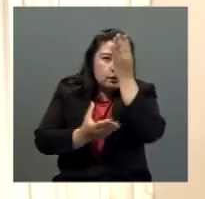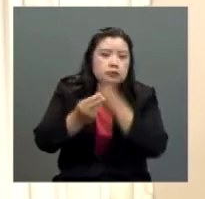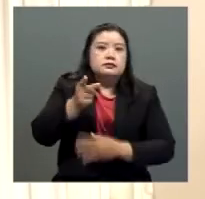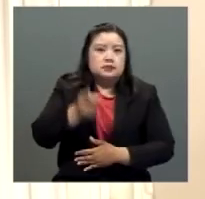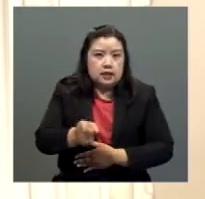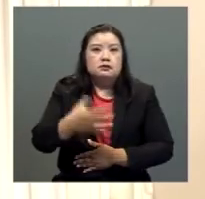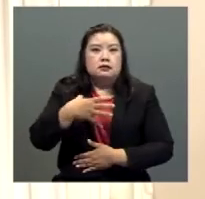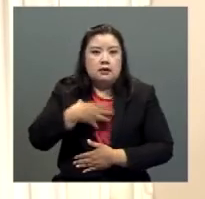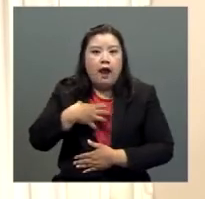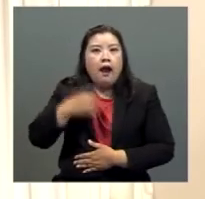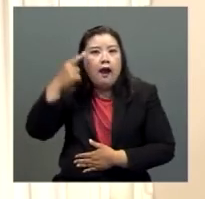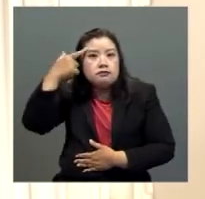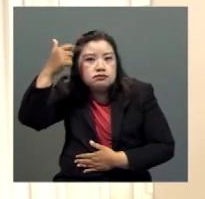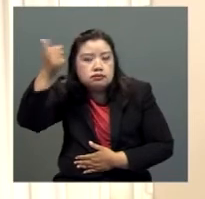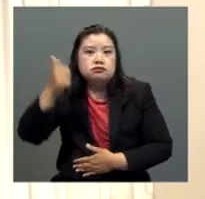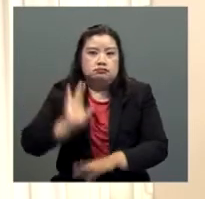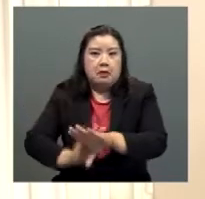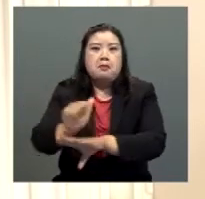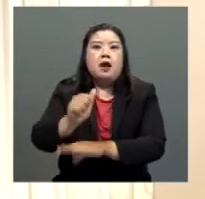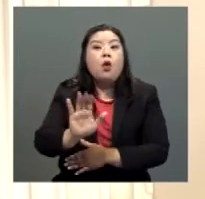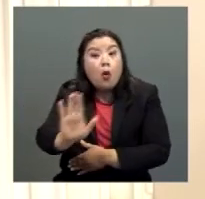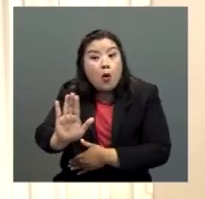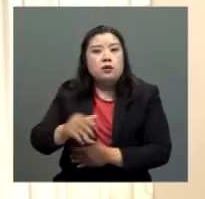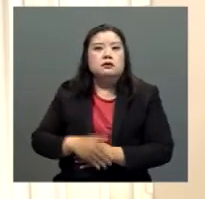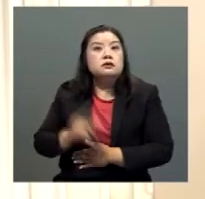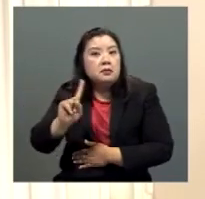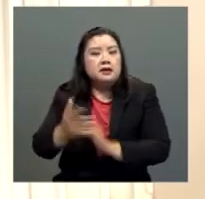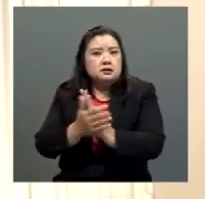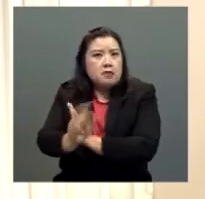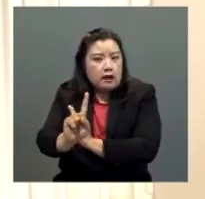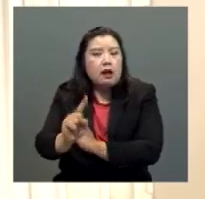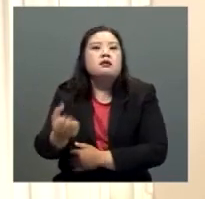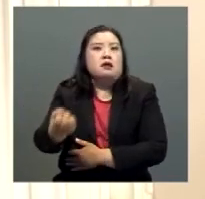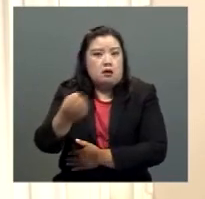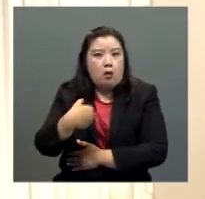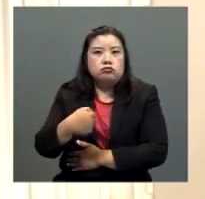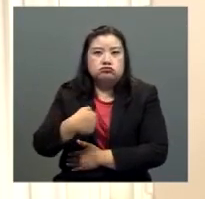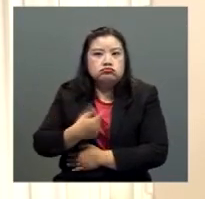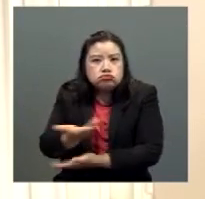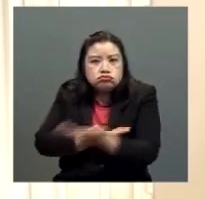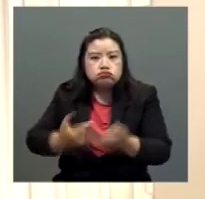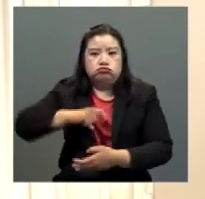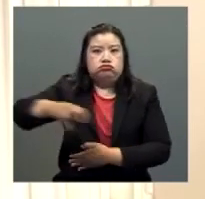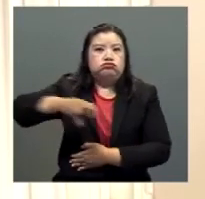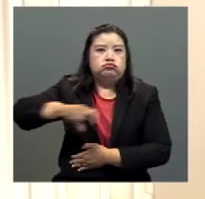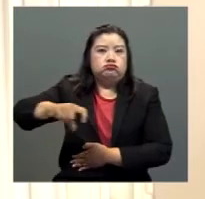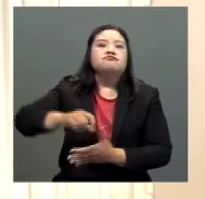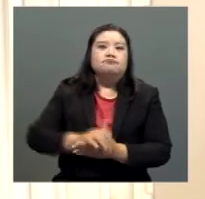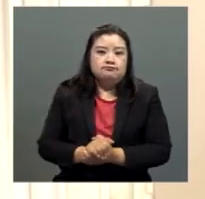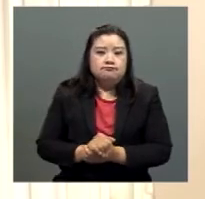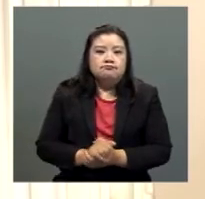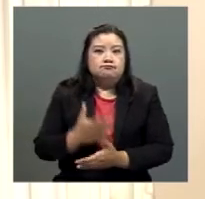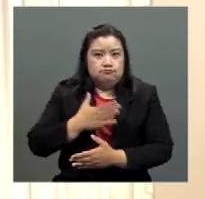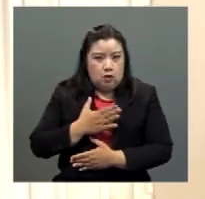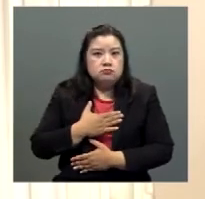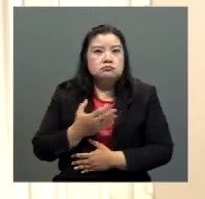ความรู้ความสามารถขีดความสามารถของท่านและความเชี่ยวชาญอันหลากหลายของภาคเอกชนนอกจากนี้ผมต้องการ